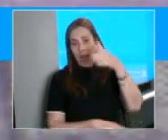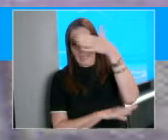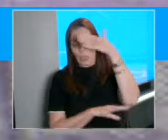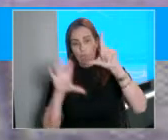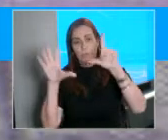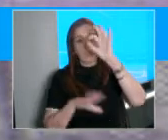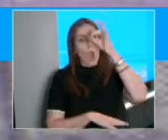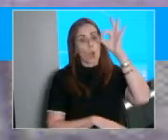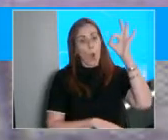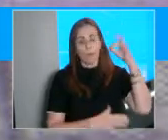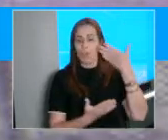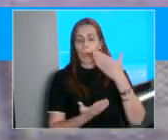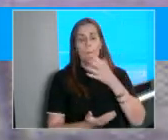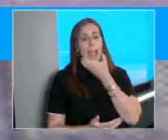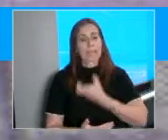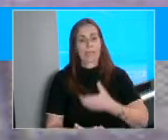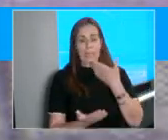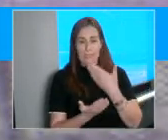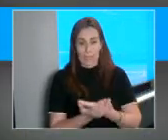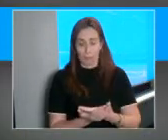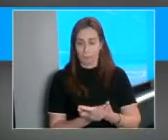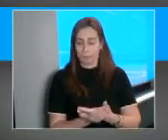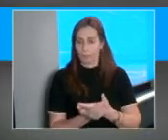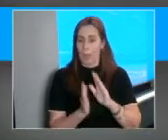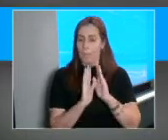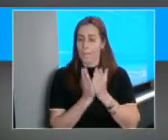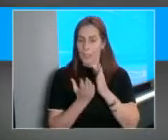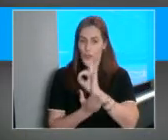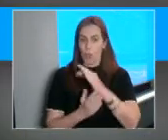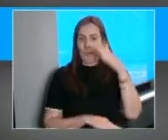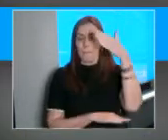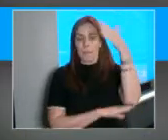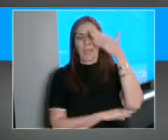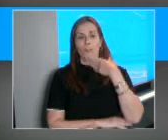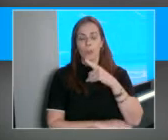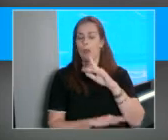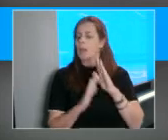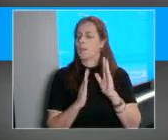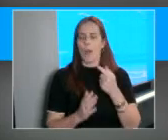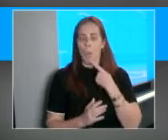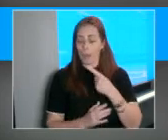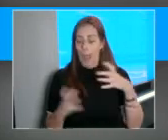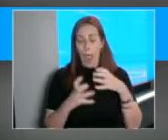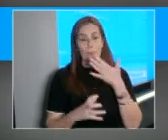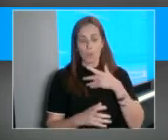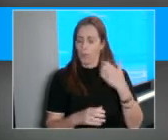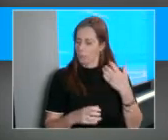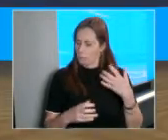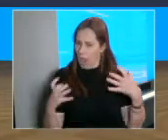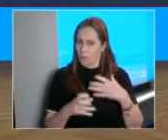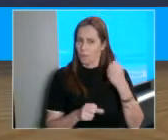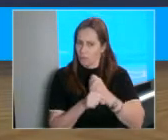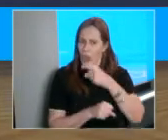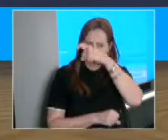דגל שיבת הכוכבים שהציע בנימין זאב הרצל בספרו מדינת היהודים. דגלו מרמז על כך שהעם היהודי הוא עם של